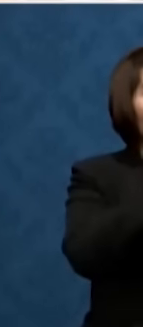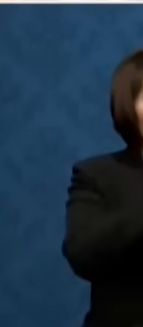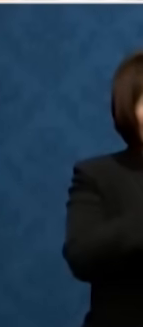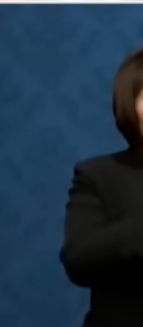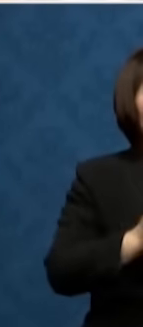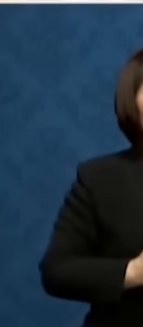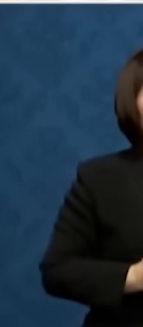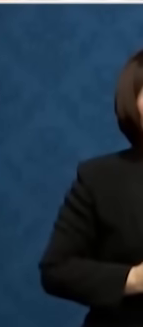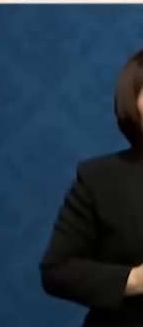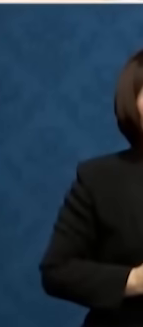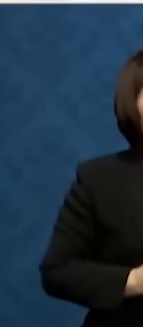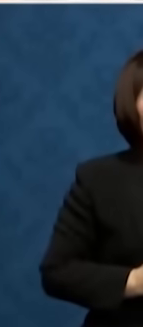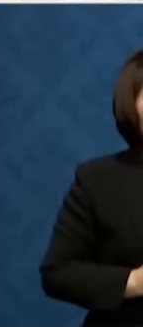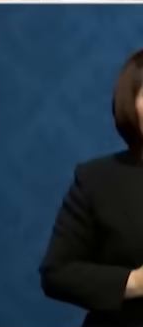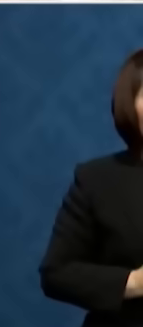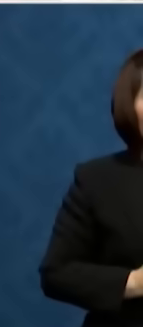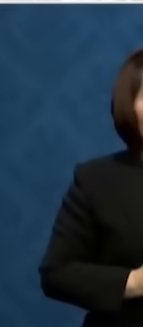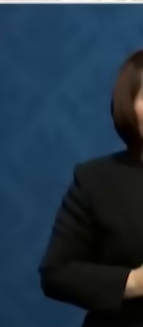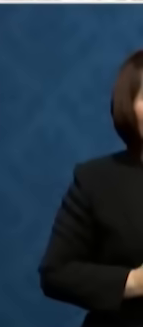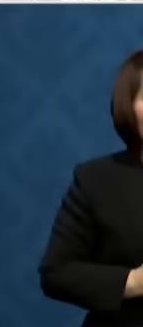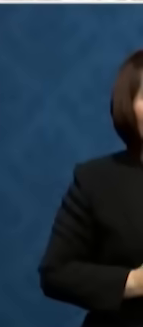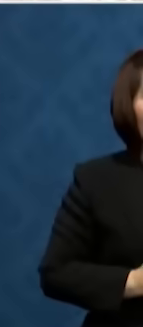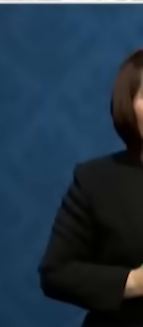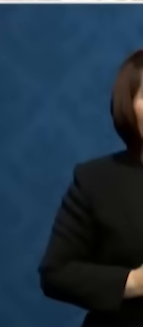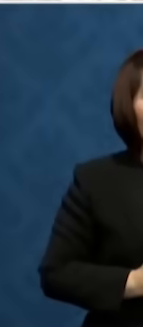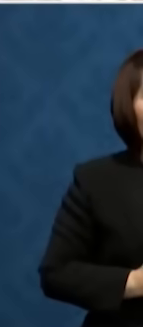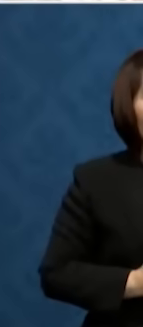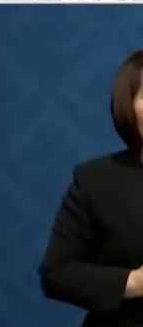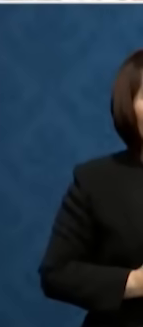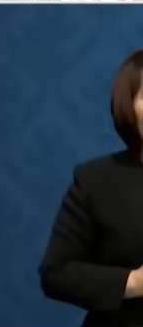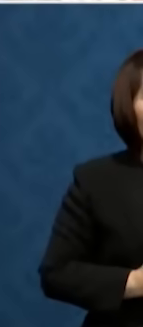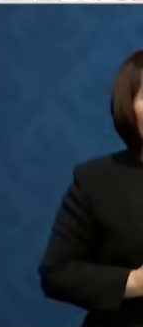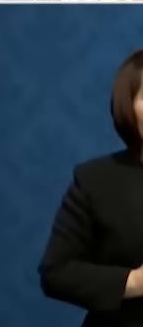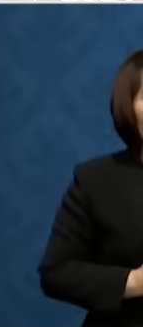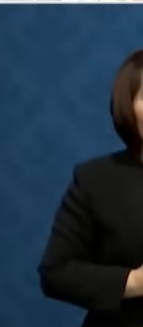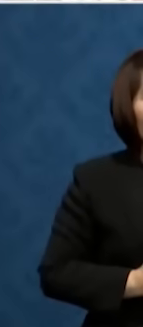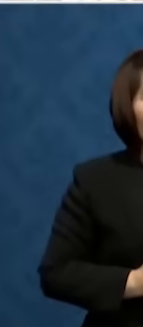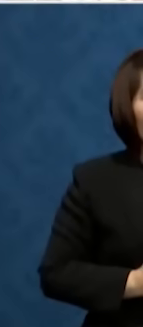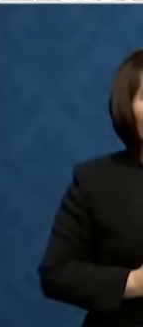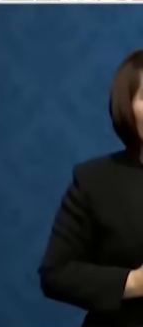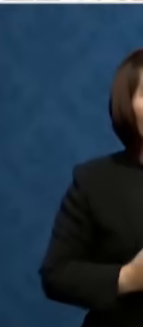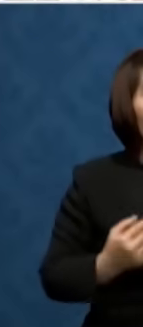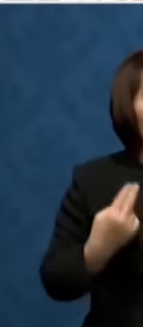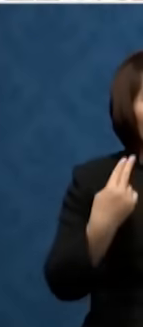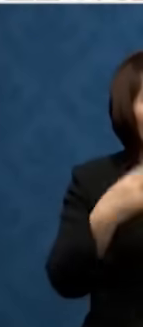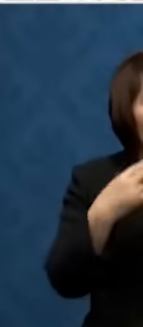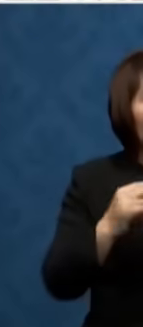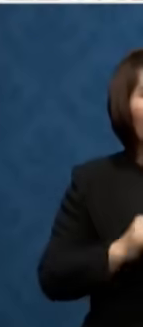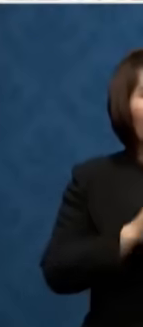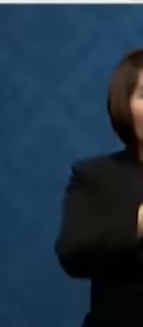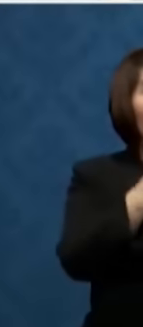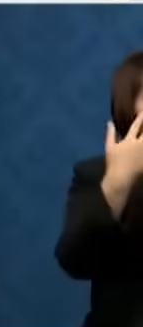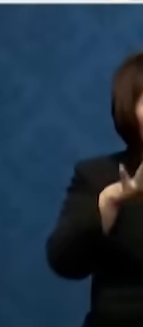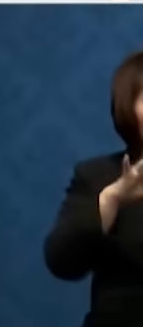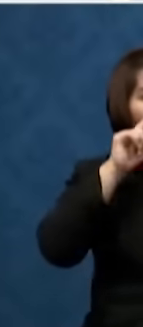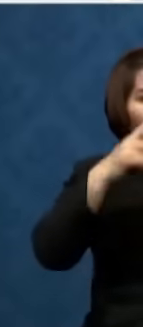ธานครับ นะครับการที่การที่เรานะครับได้มีการเสนอยัตติขึ้นมาซ้อนอีกครั้งหนึ่ง ท่านประธาน